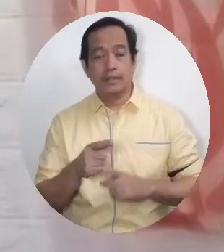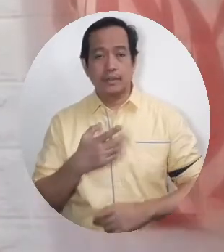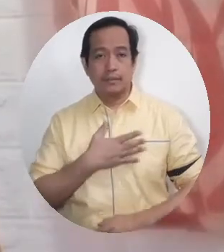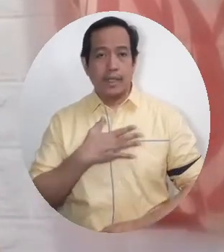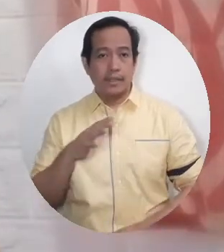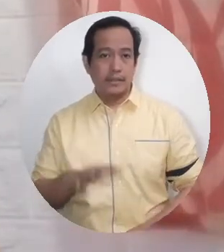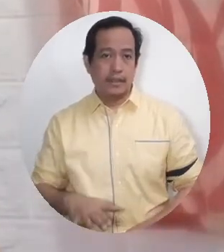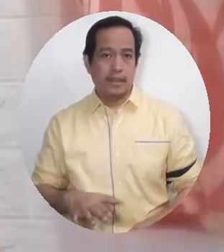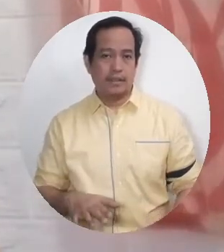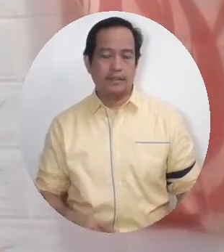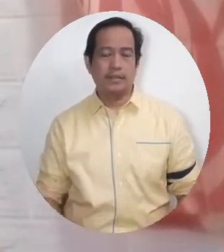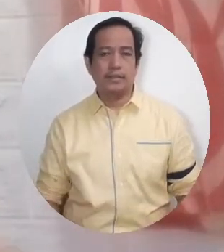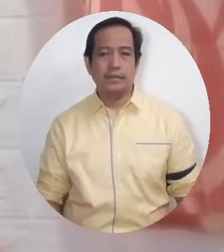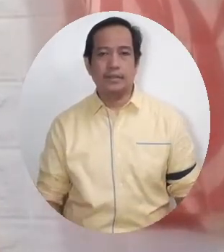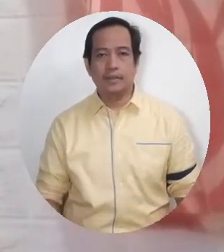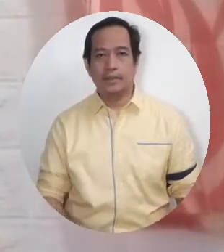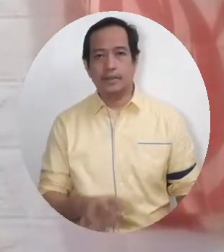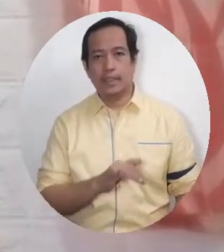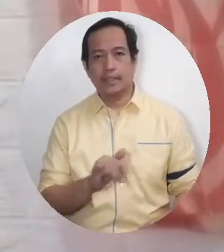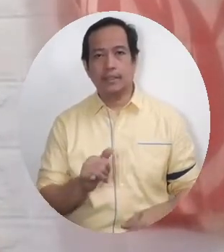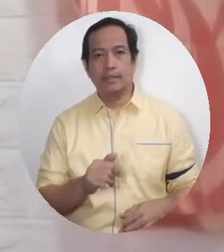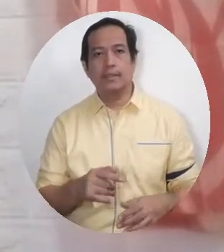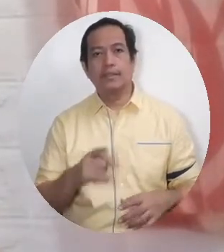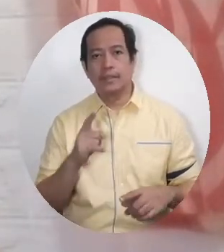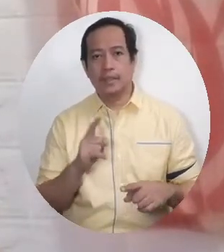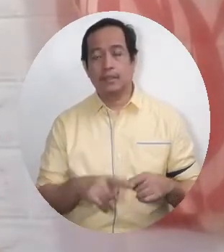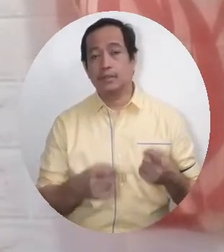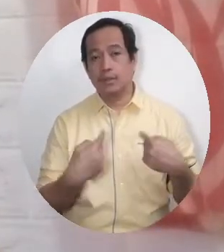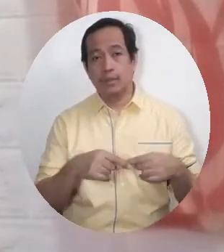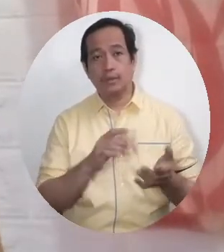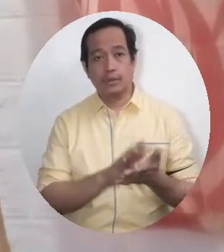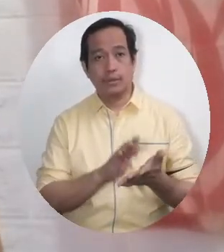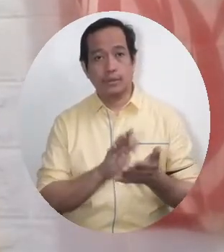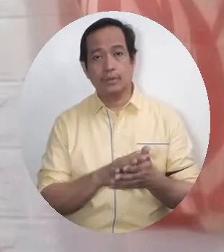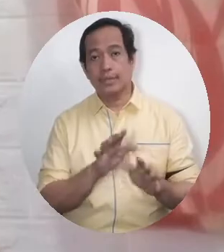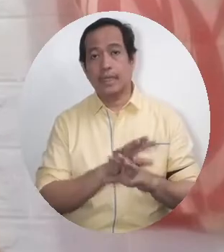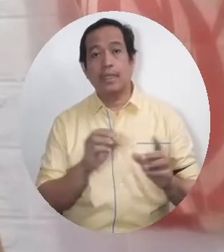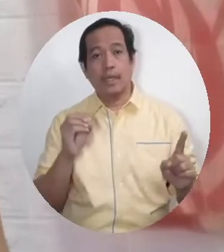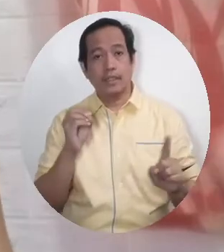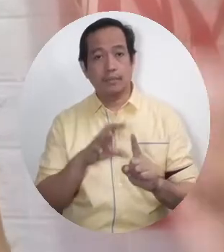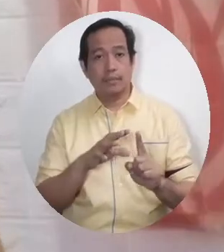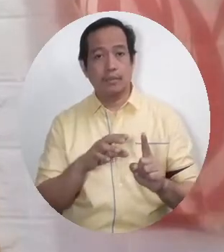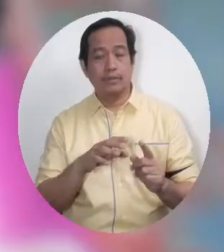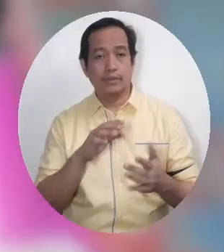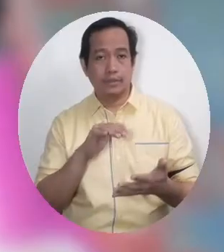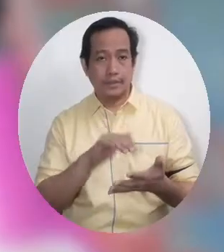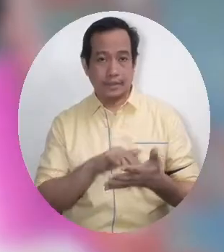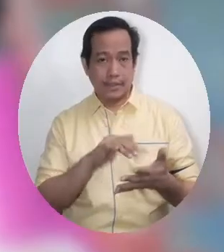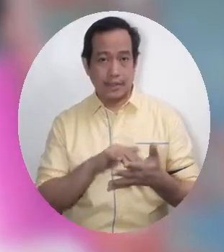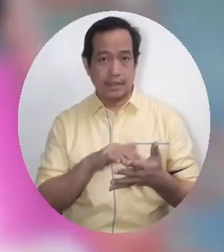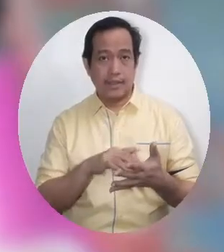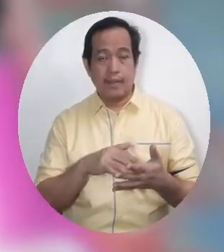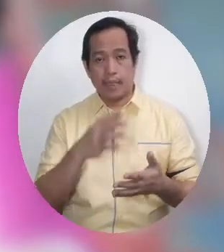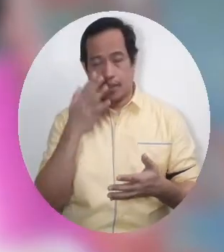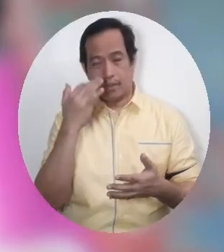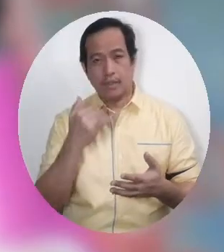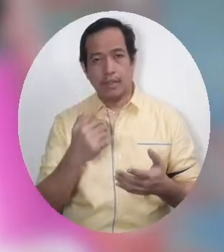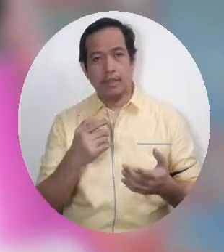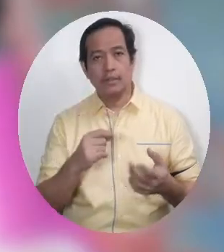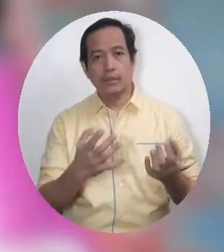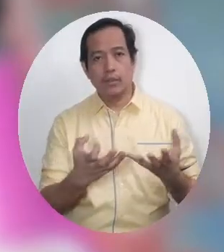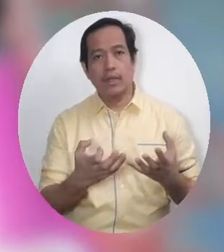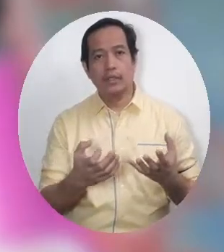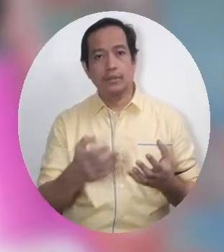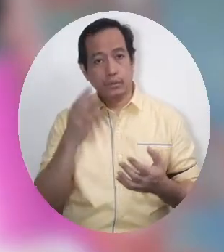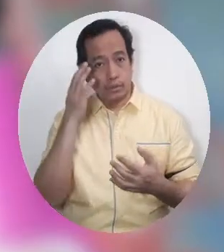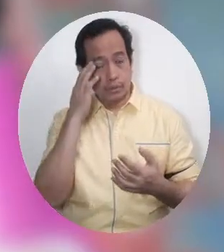makatulong din sa kanya bilang bata. Kasi tulad niya, hindi nga siya nag-aaral. Hindi siya na-expose that time sa pag-aaral. Kaya